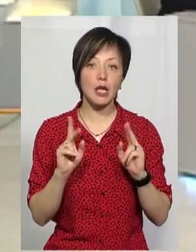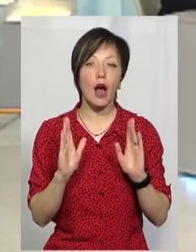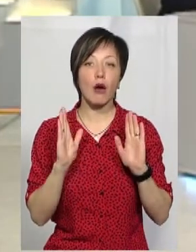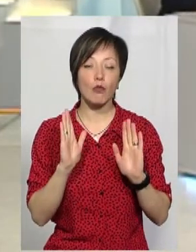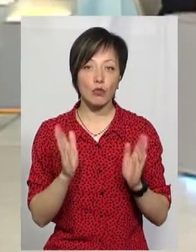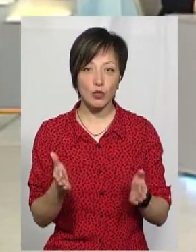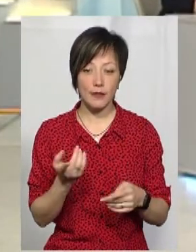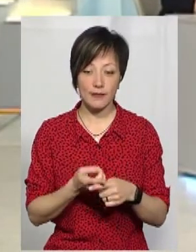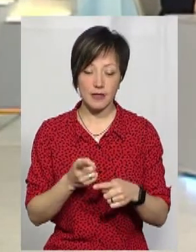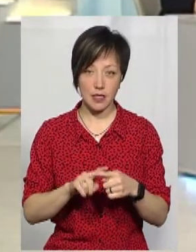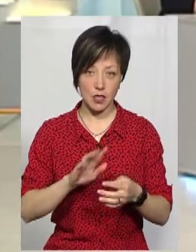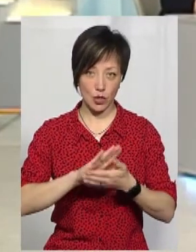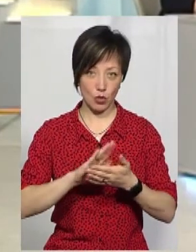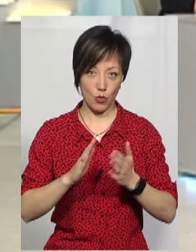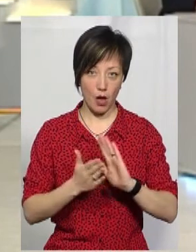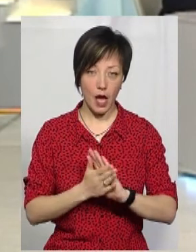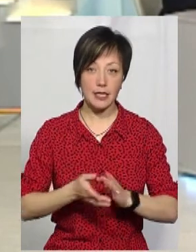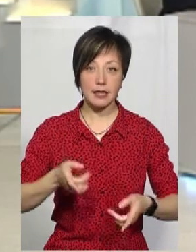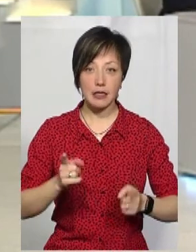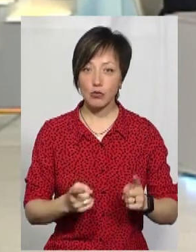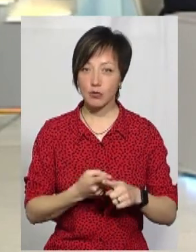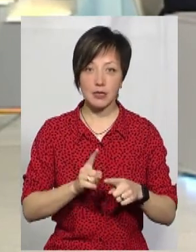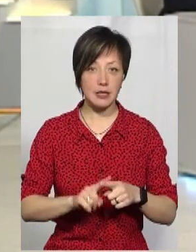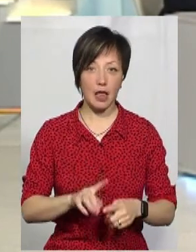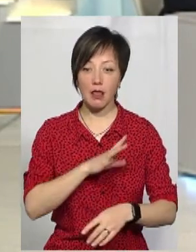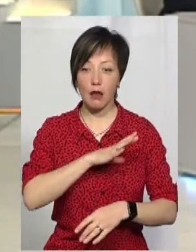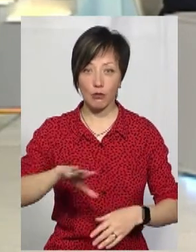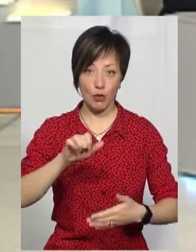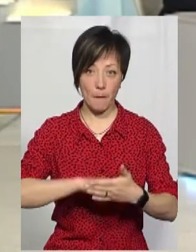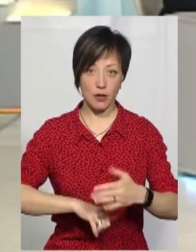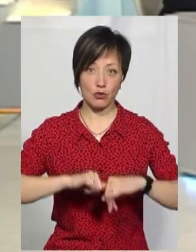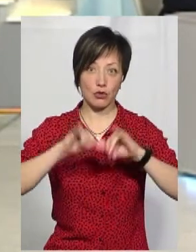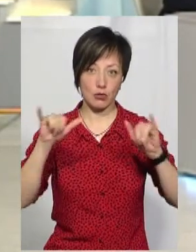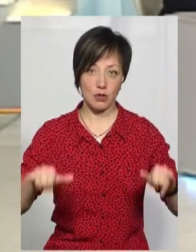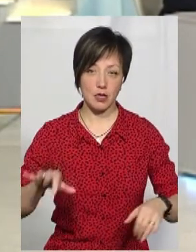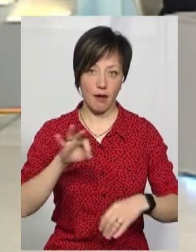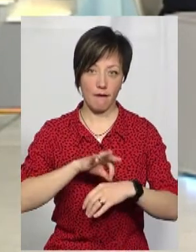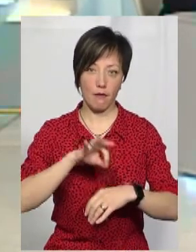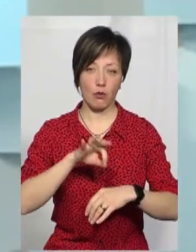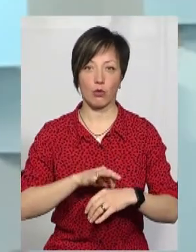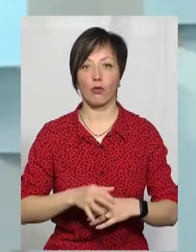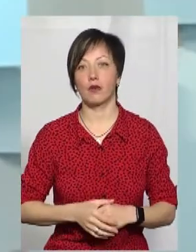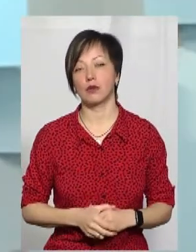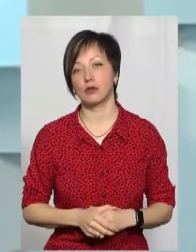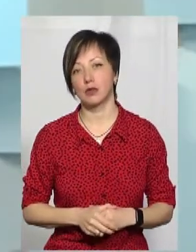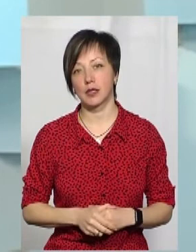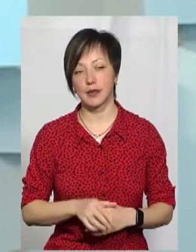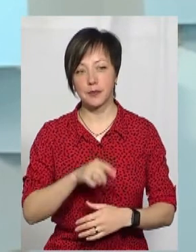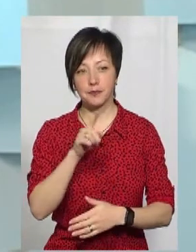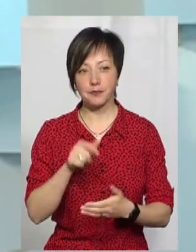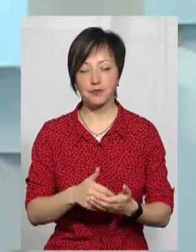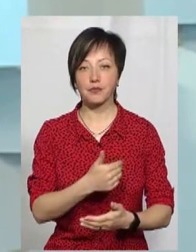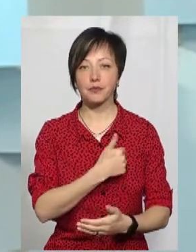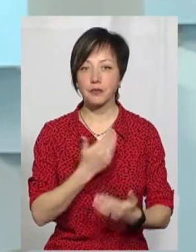як бути в цій ситуації, щоб дійсно це не стало причиною росту захворюваності? Я